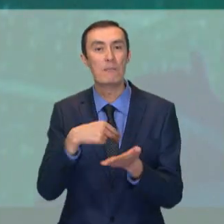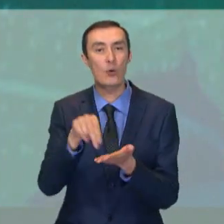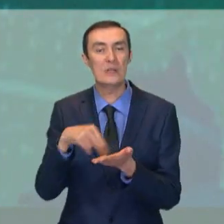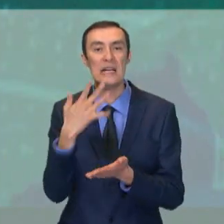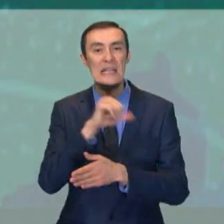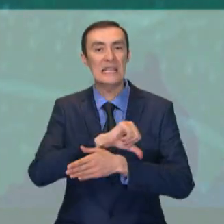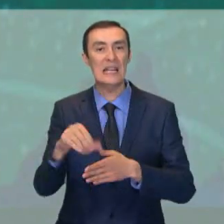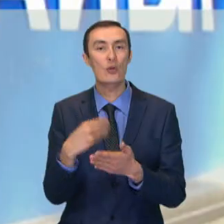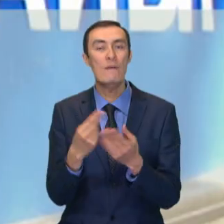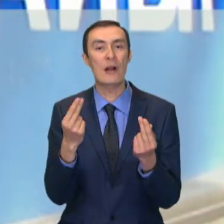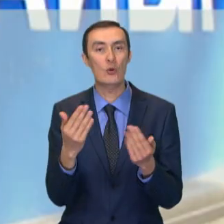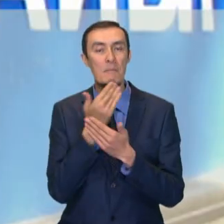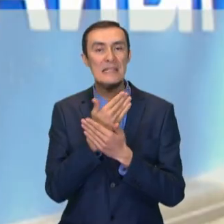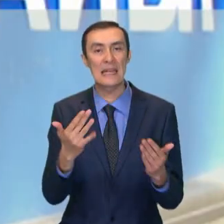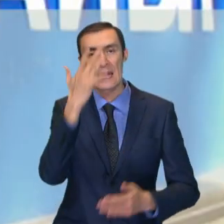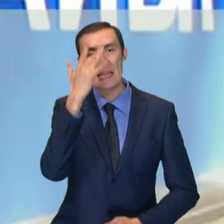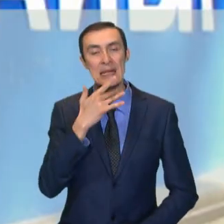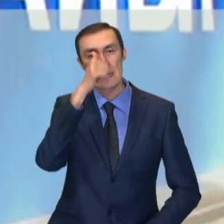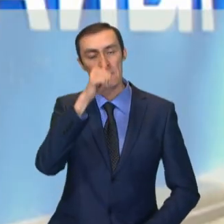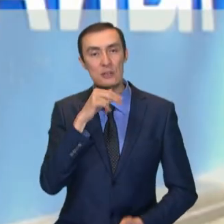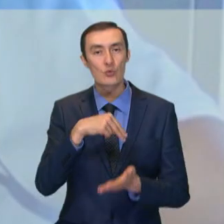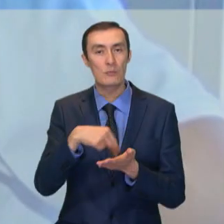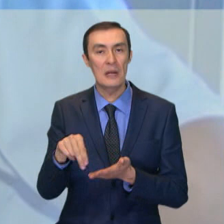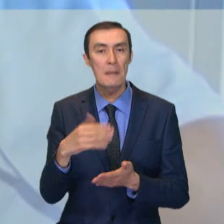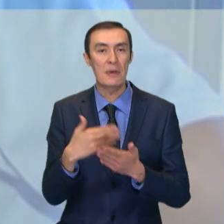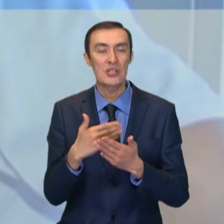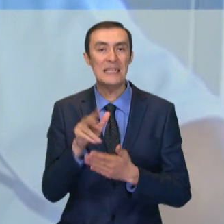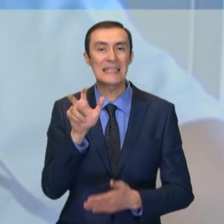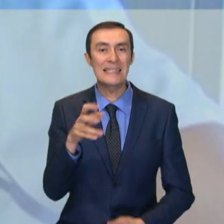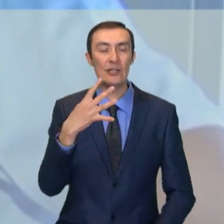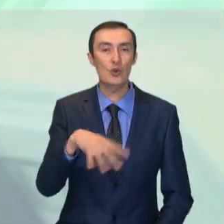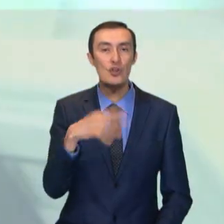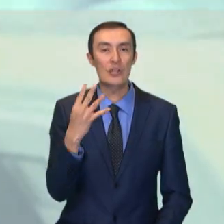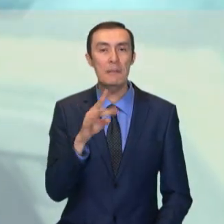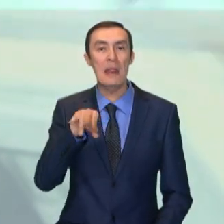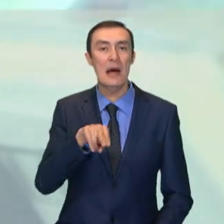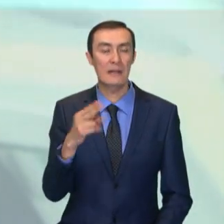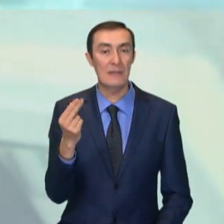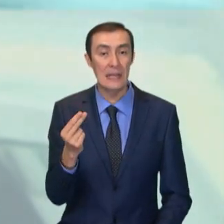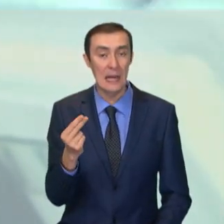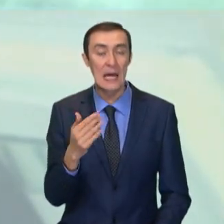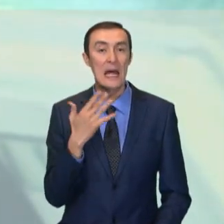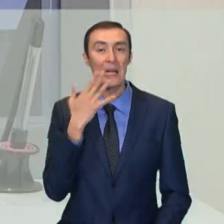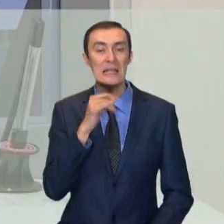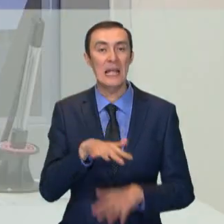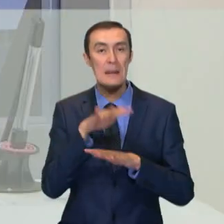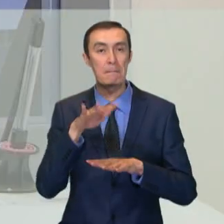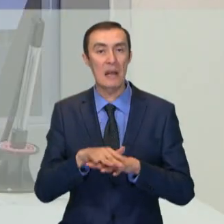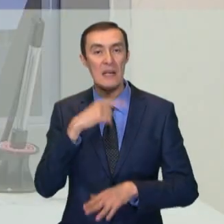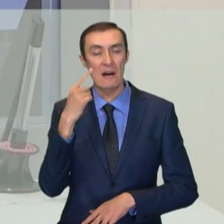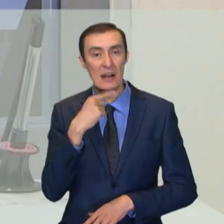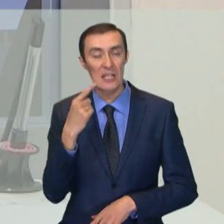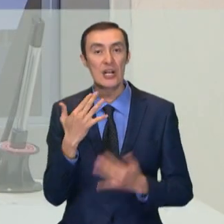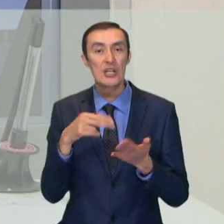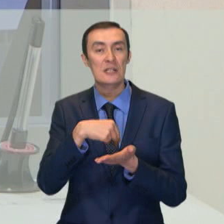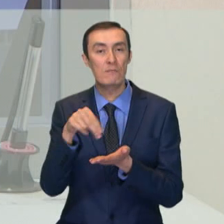иностранную валюту. Последний летний месяц казахстанцы купили ее почти на 344 миллиарда тенге. Нацбанки заявляют, спрос